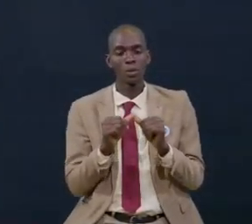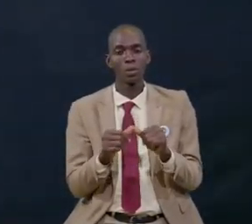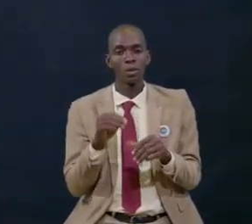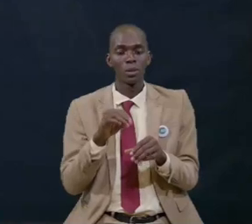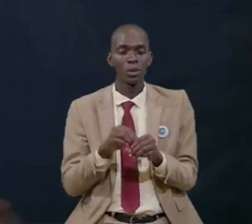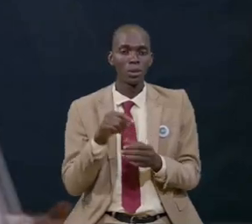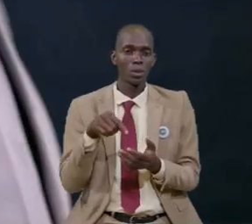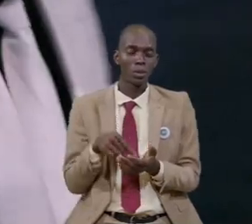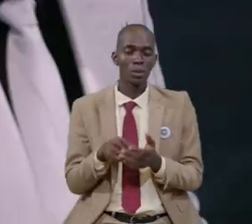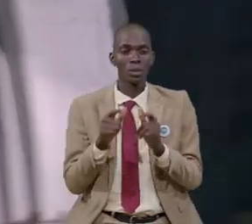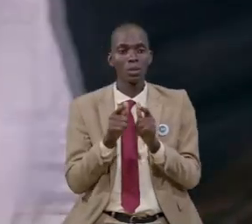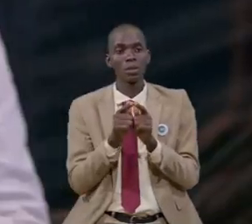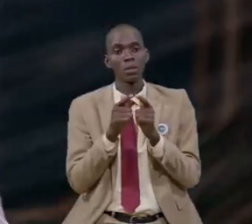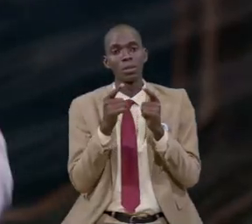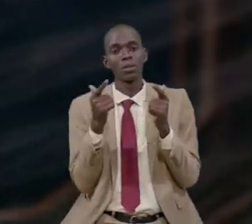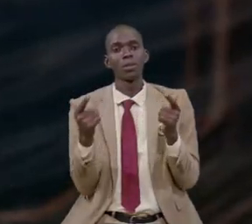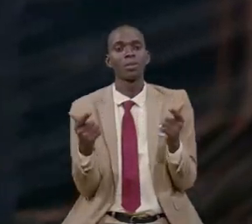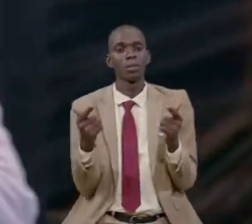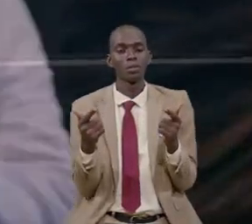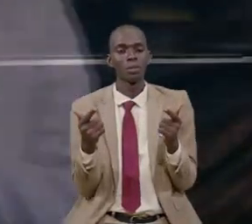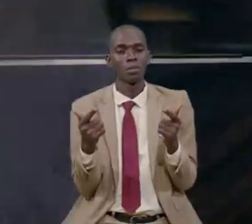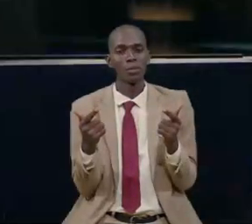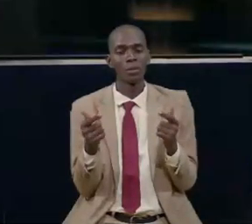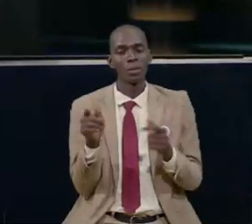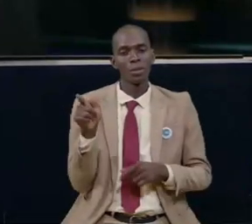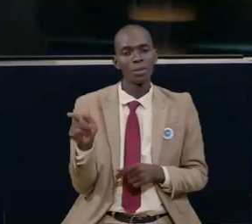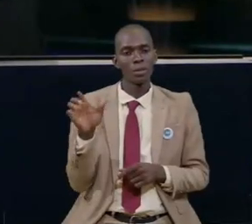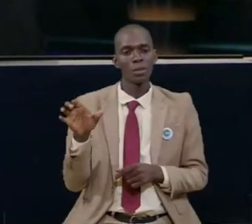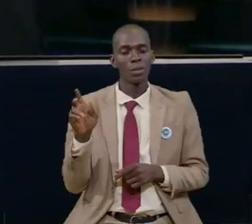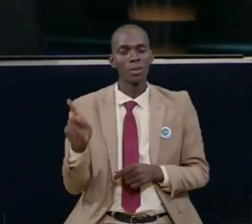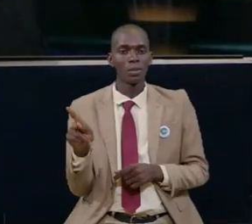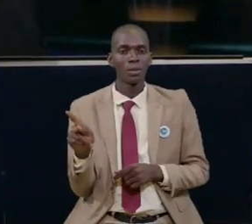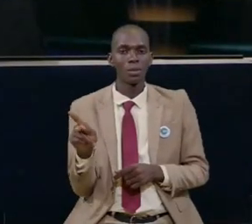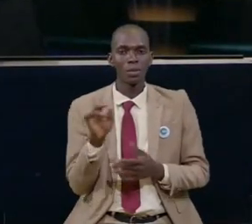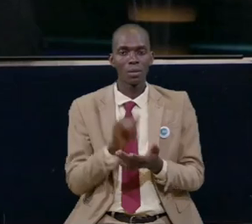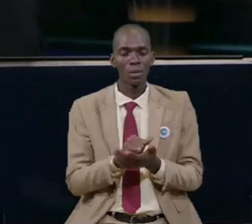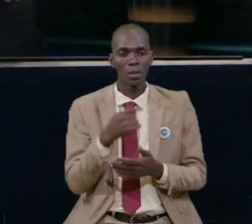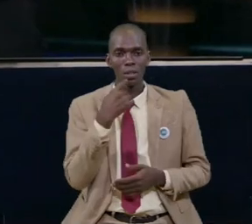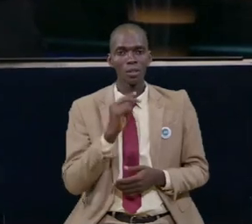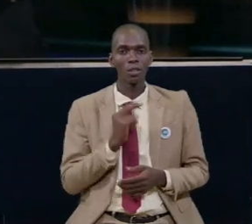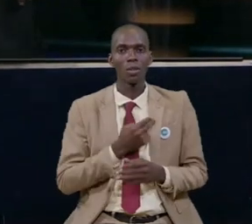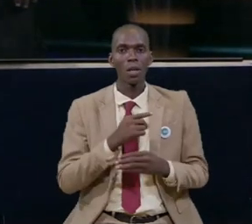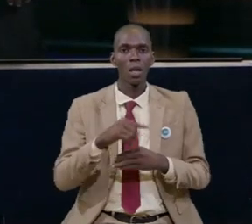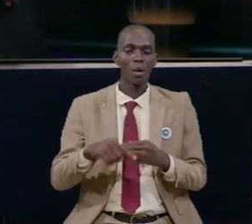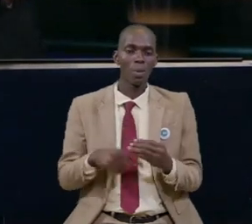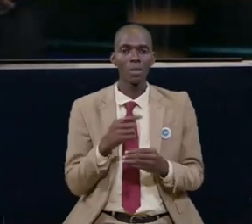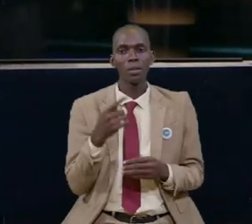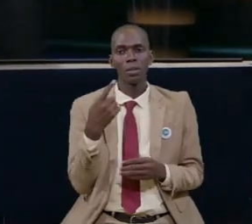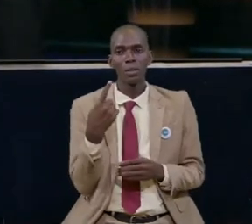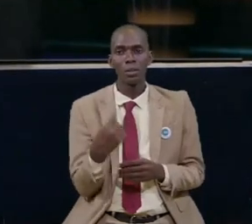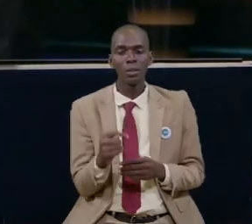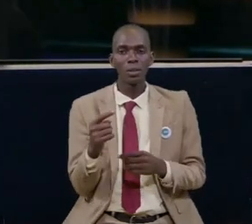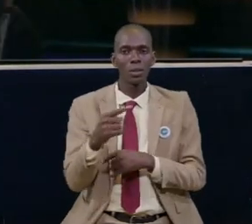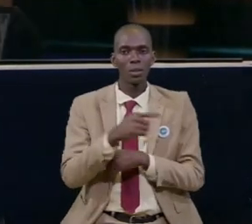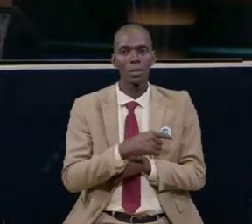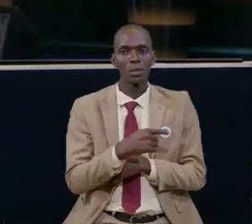dans cette grande disciplée qui nous parle du jour de la puissance